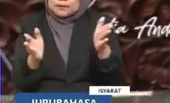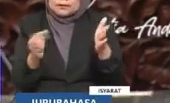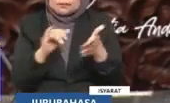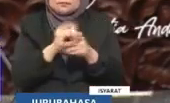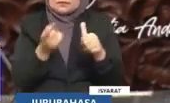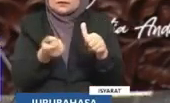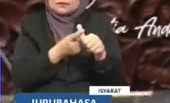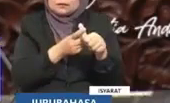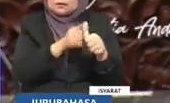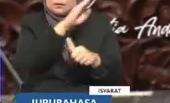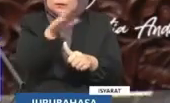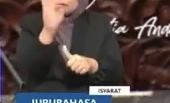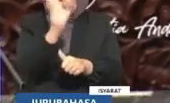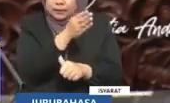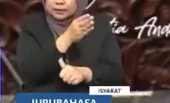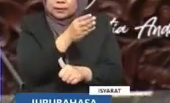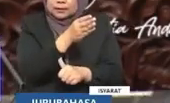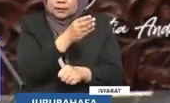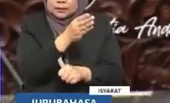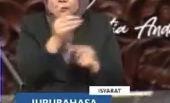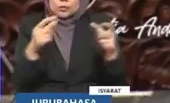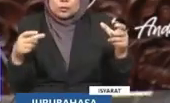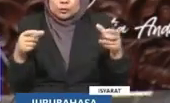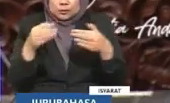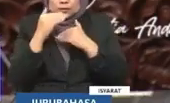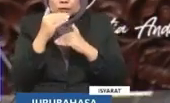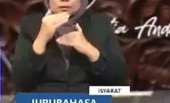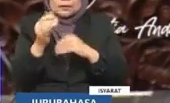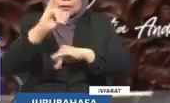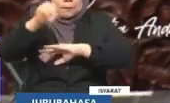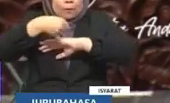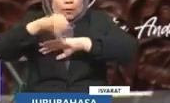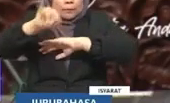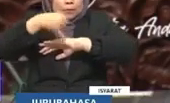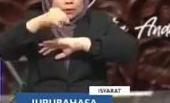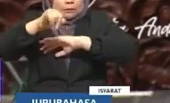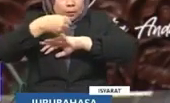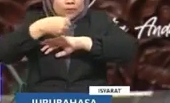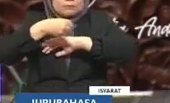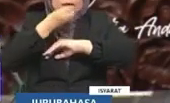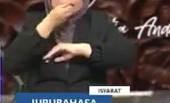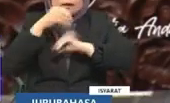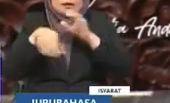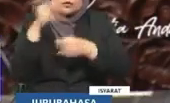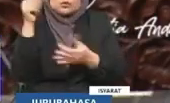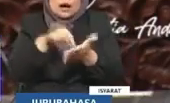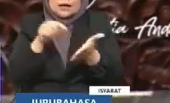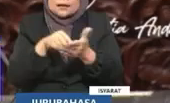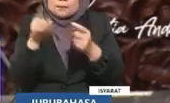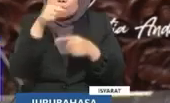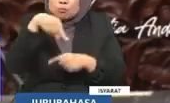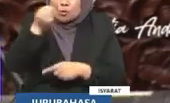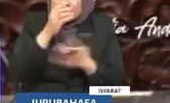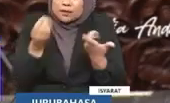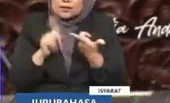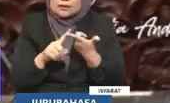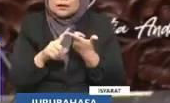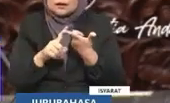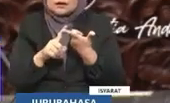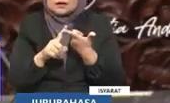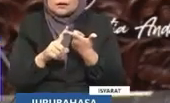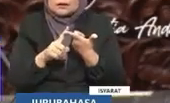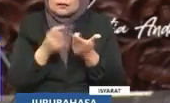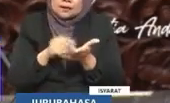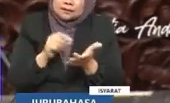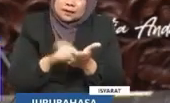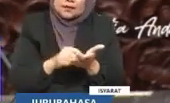masa pendek pertama membatalkan kuota impor berangan makanan daripada luar negara termasuk ayam bulatan-bulatan ayam